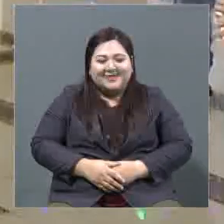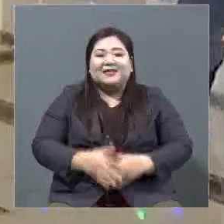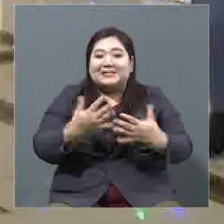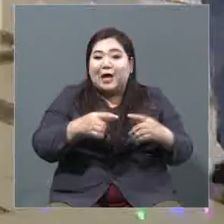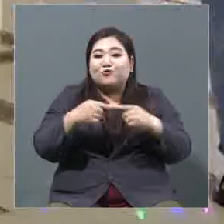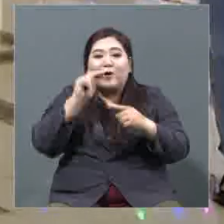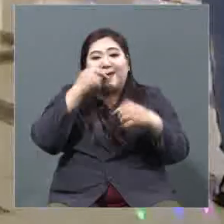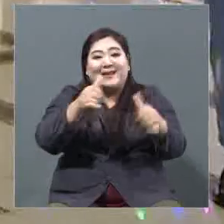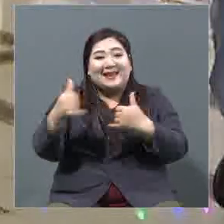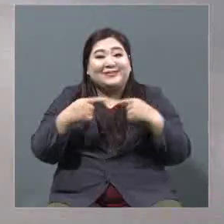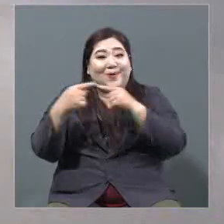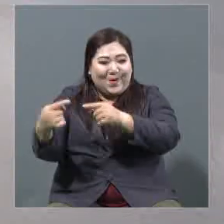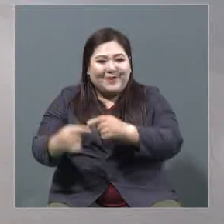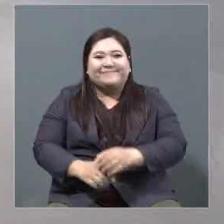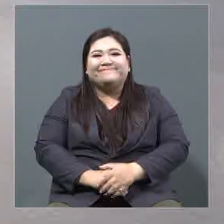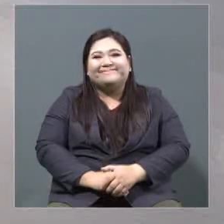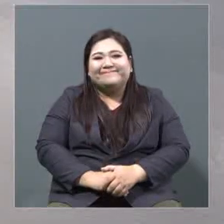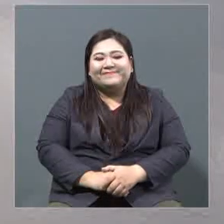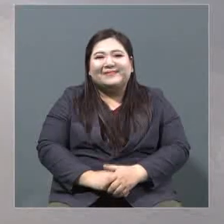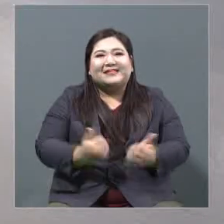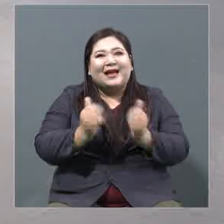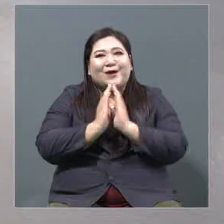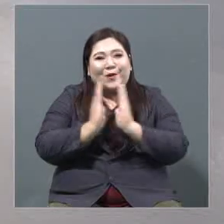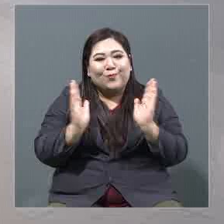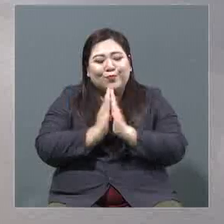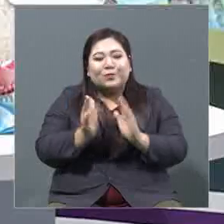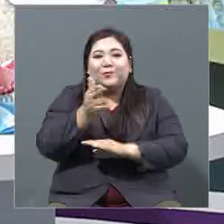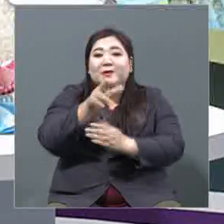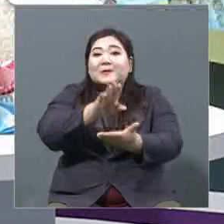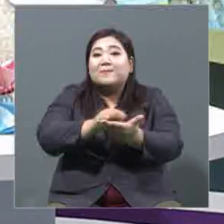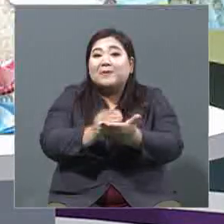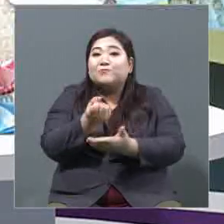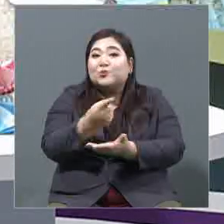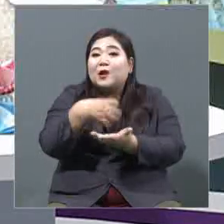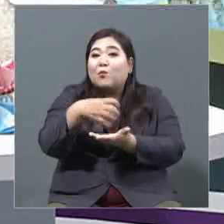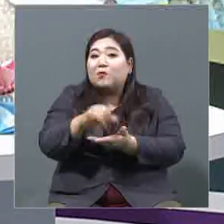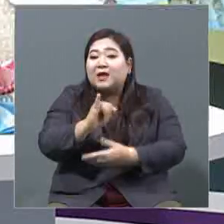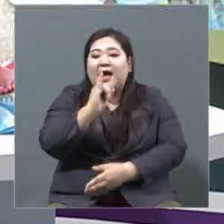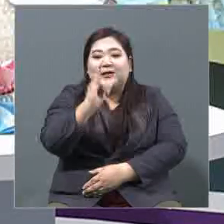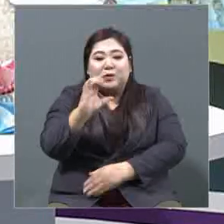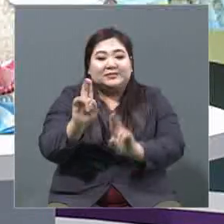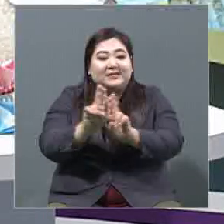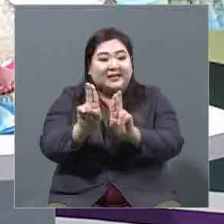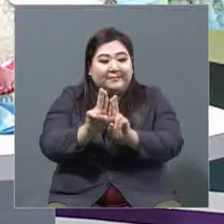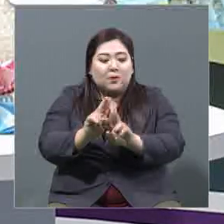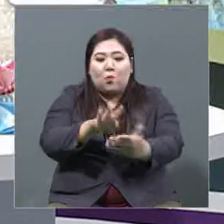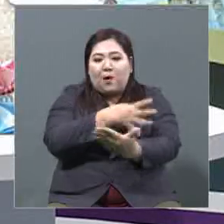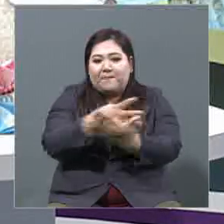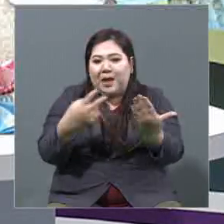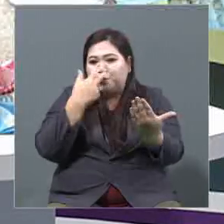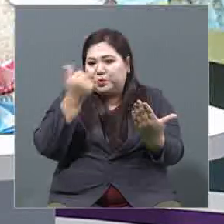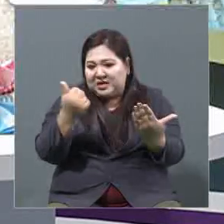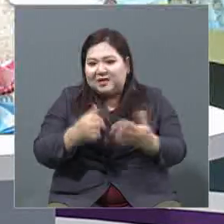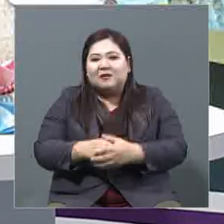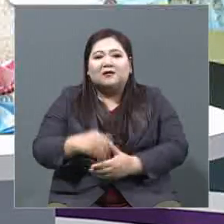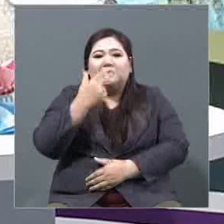ไปค่ะ ขอบคุณคุณลิลิยาค่ะรายงานเข้ามาจากไอคอนสยามนะคะวางแผนการเดินทางให้ดีเพราะว่าเมื่อวานนี้โอ้ต